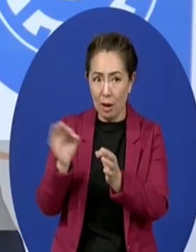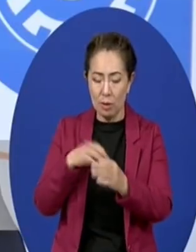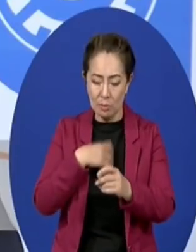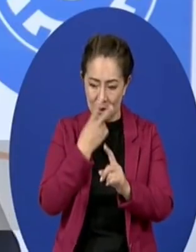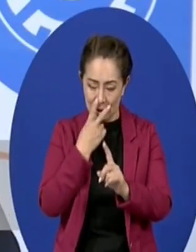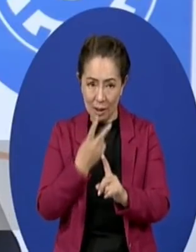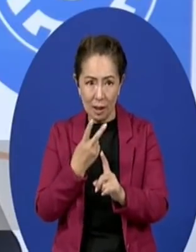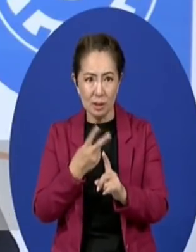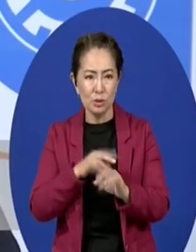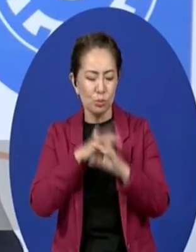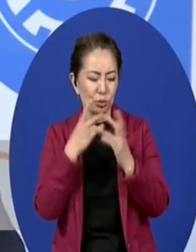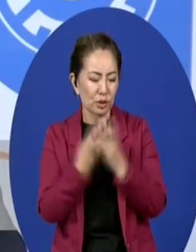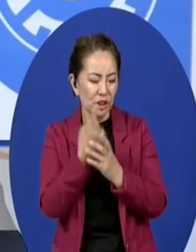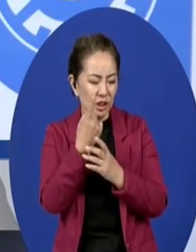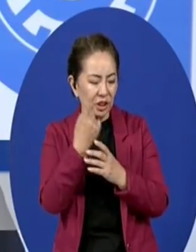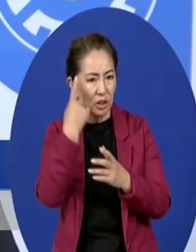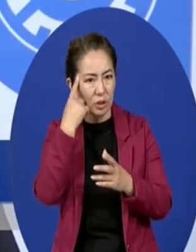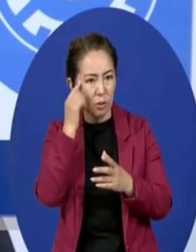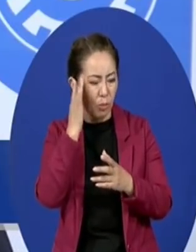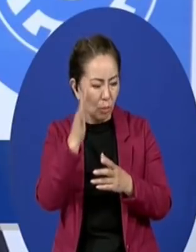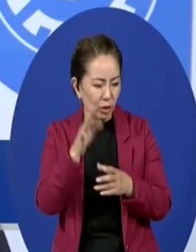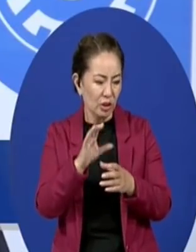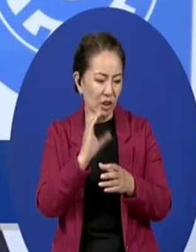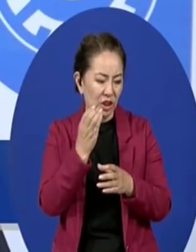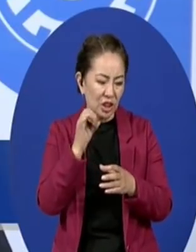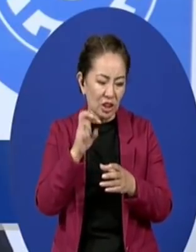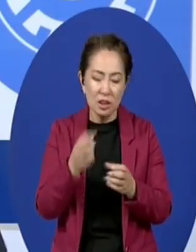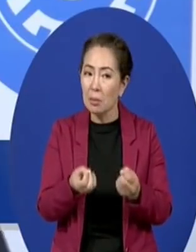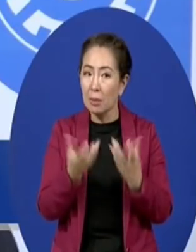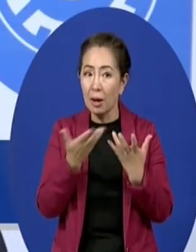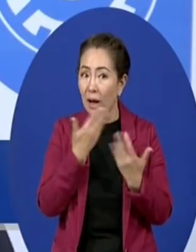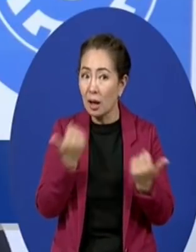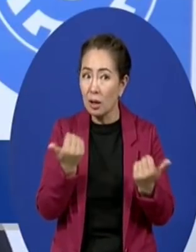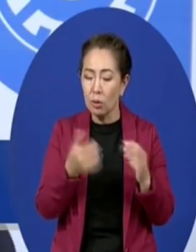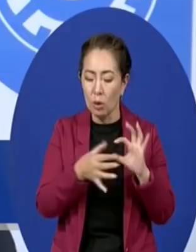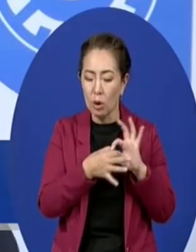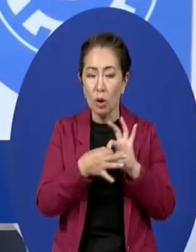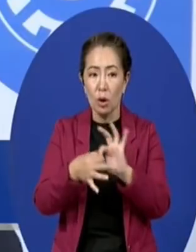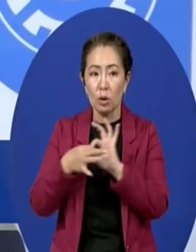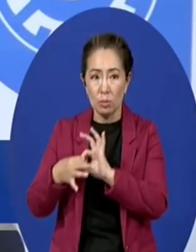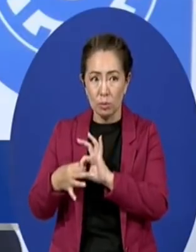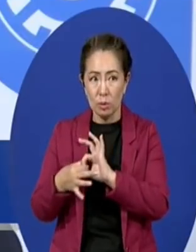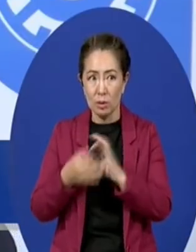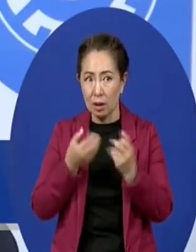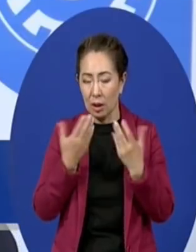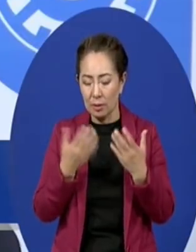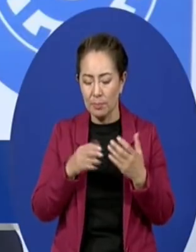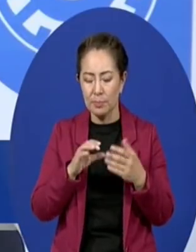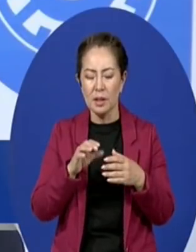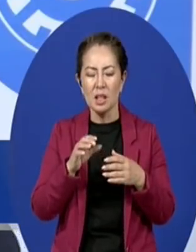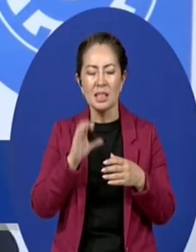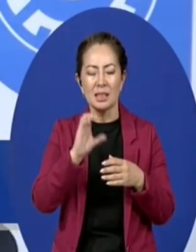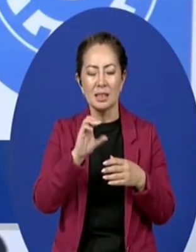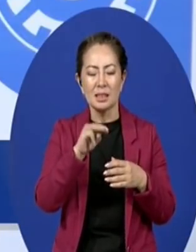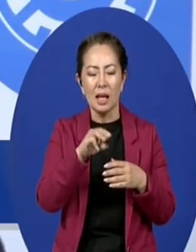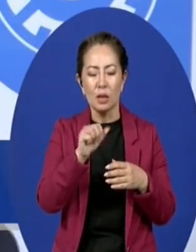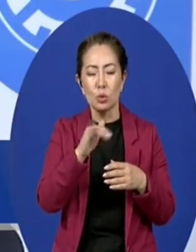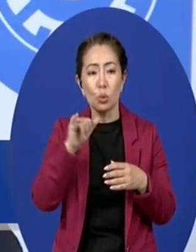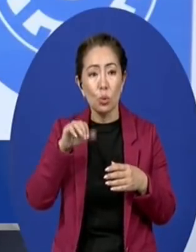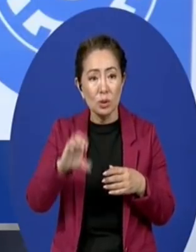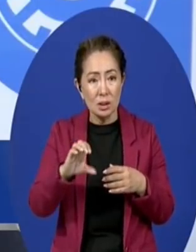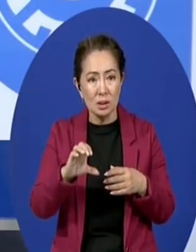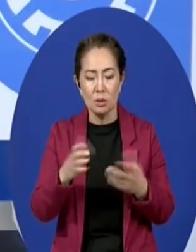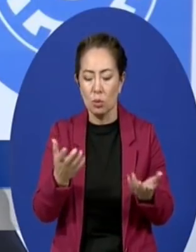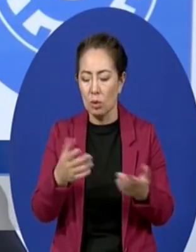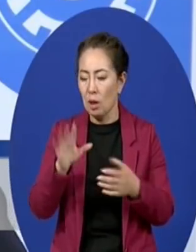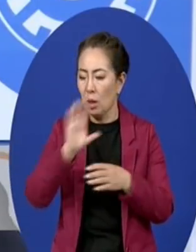харахаар нэгдсэн бодлого систем гэж бий болов. Одоо уялдаа холбоотой. Тэгэхээр одоо энэ статус энэ байгууллагуудын